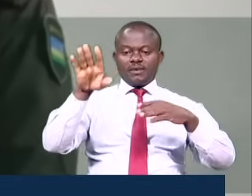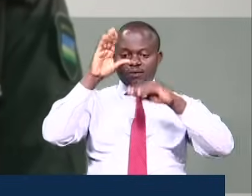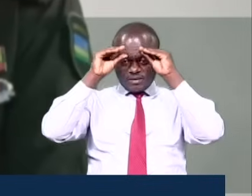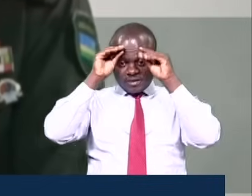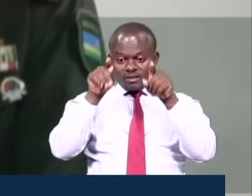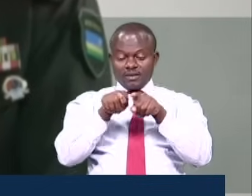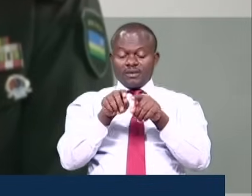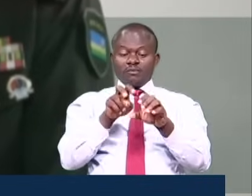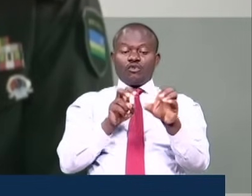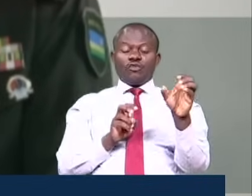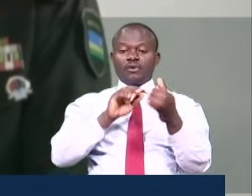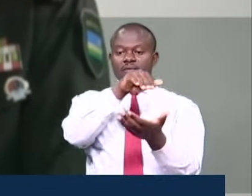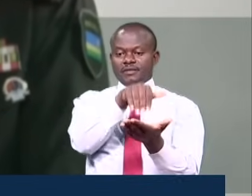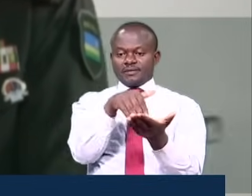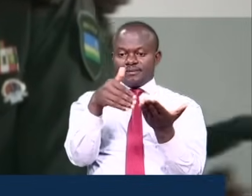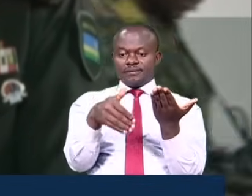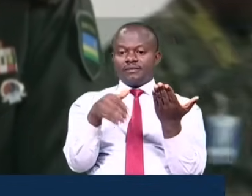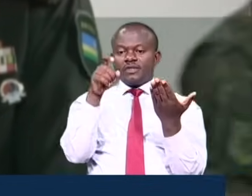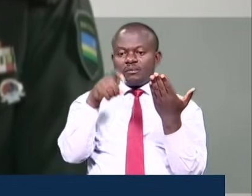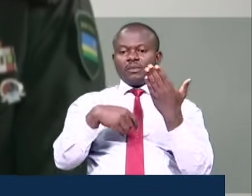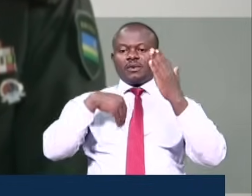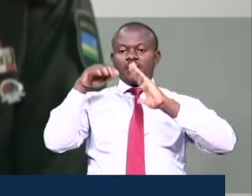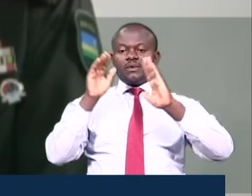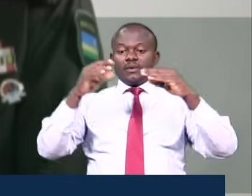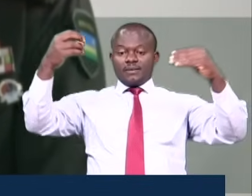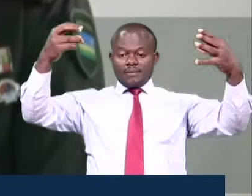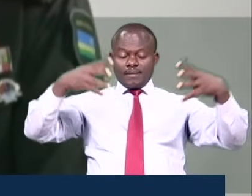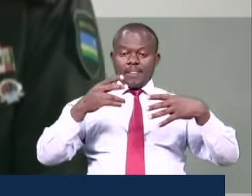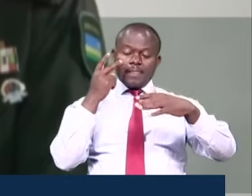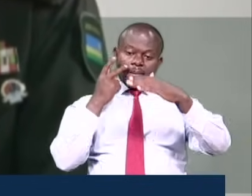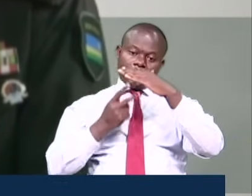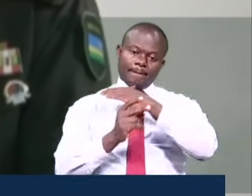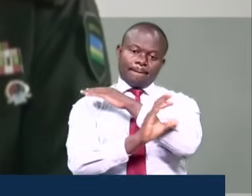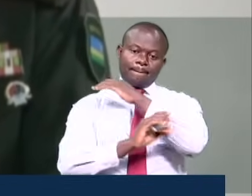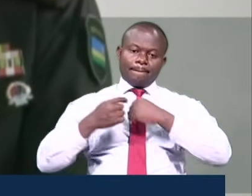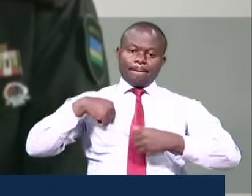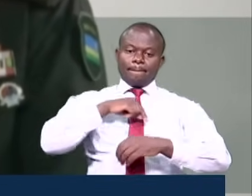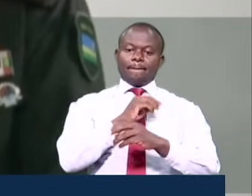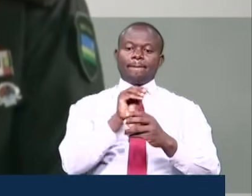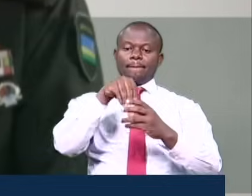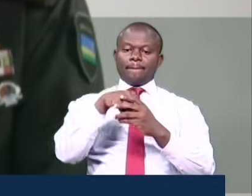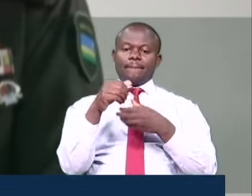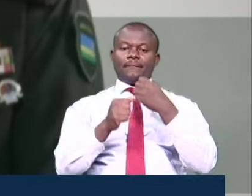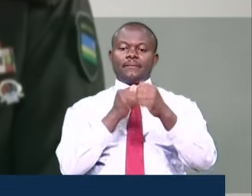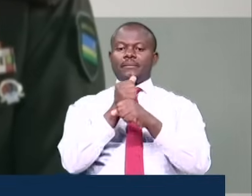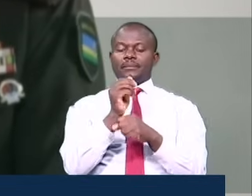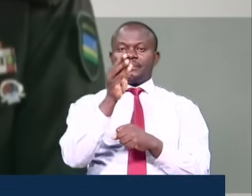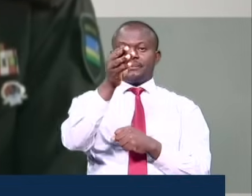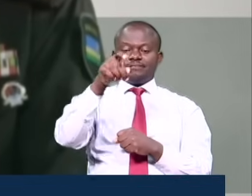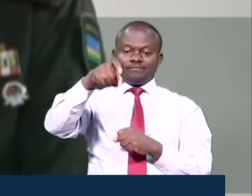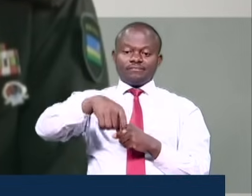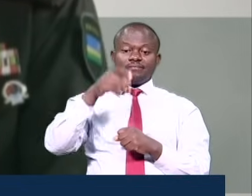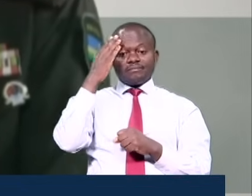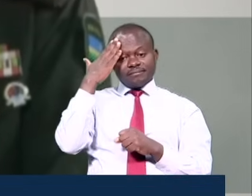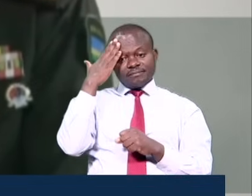nk'uko musohotse muri iki kigo mugomba kugira uruhare rufatika mu cyerekezo igihugu cyacu kiganamo mu myaka iri imbere mugomba kumenya